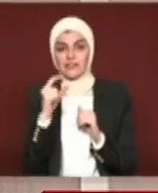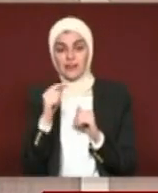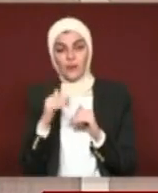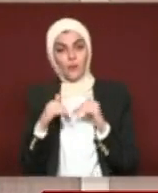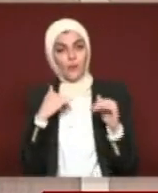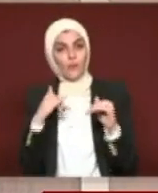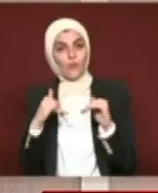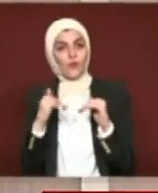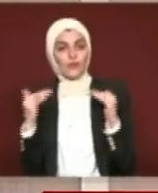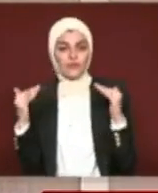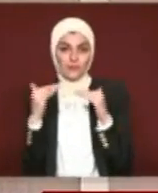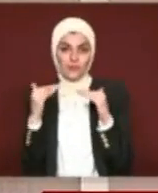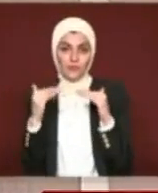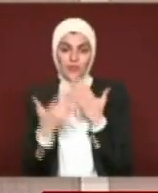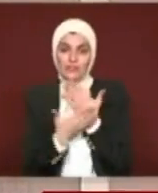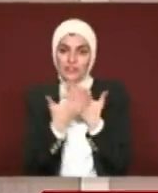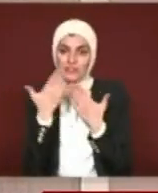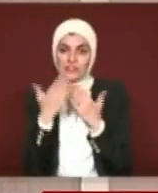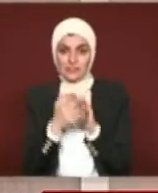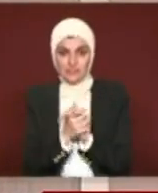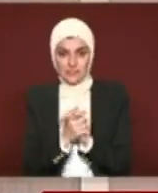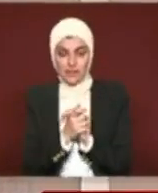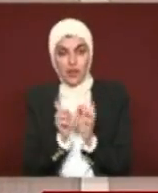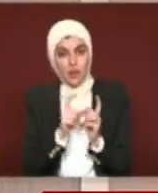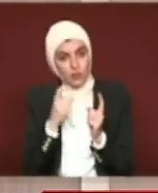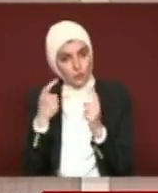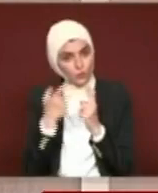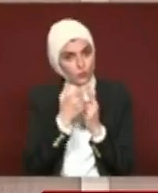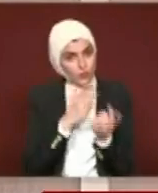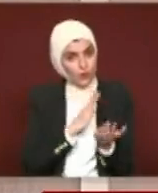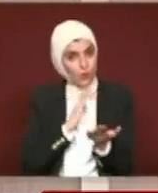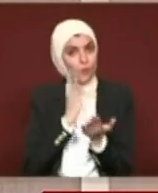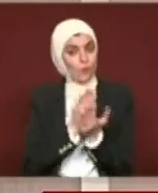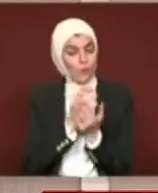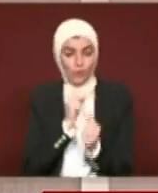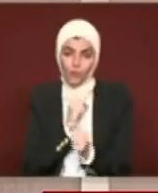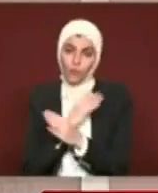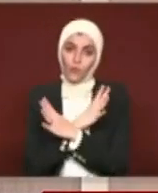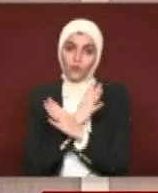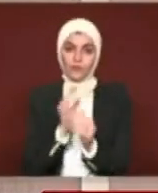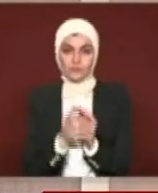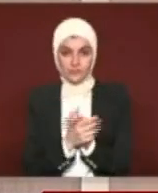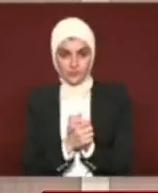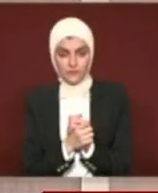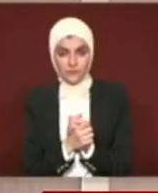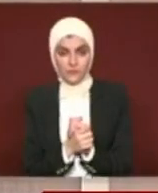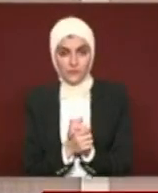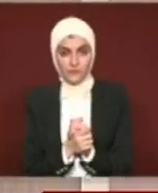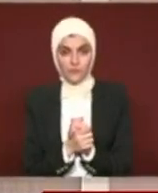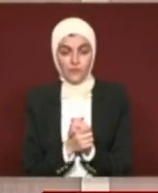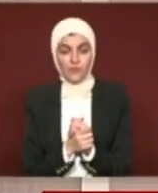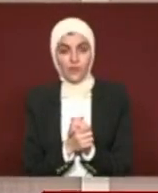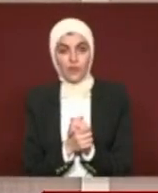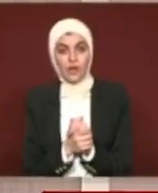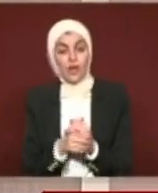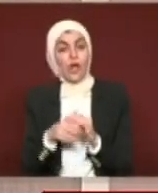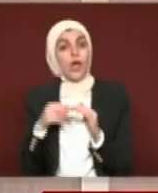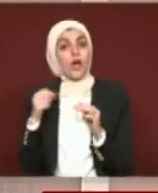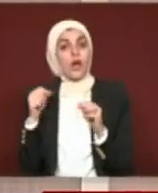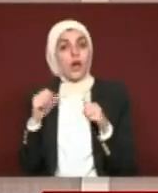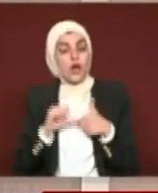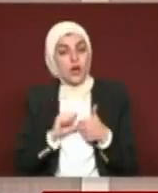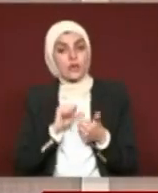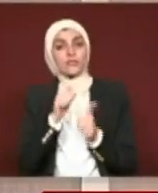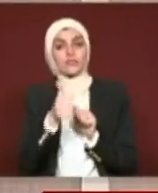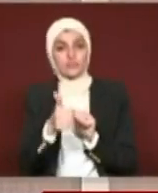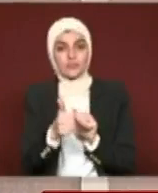حديثة تصان فيها الحقوق والحريات، إطلاق عملية سياسية تقر الحق